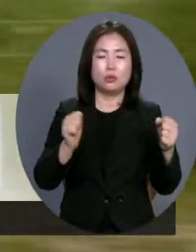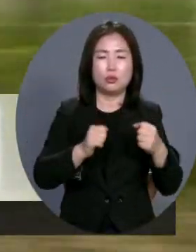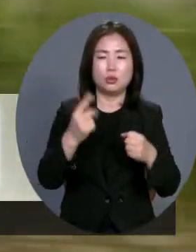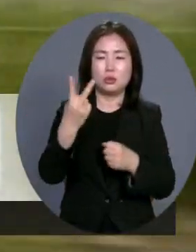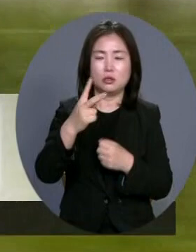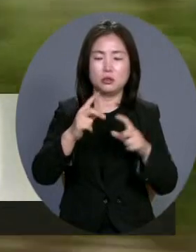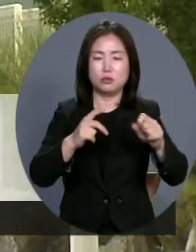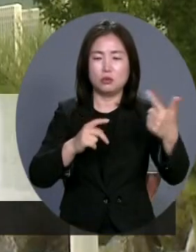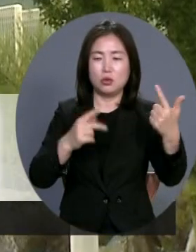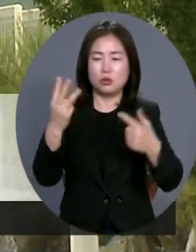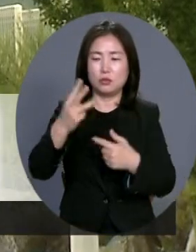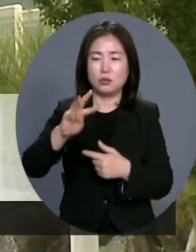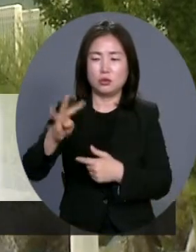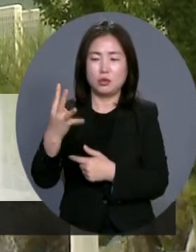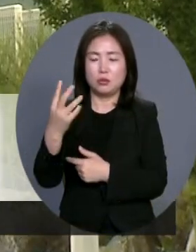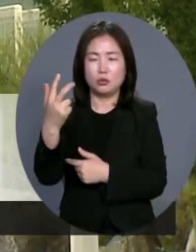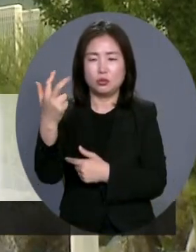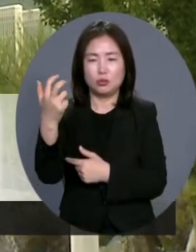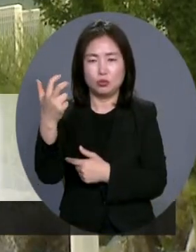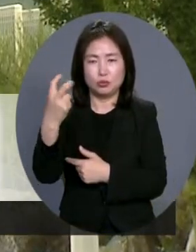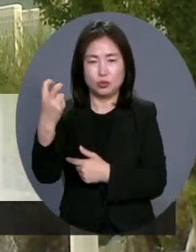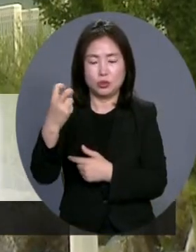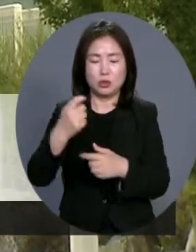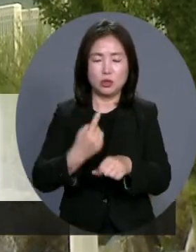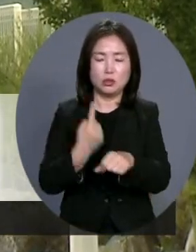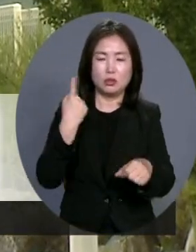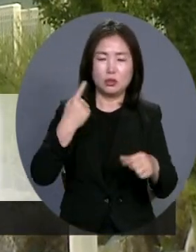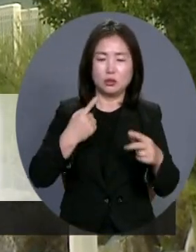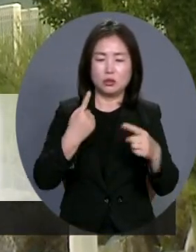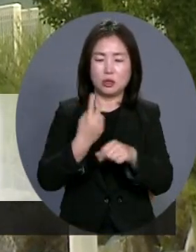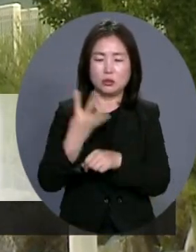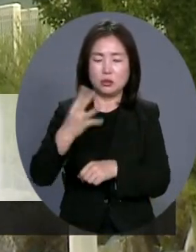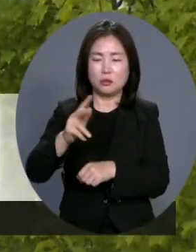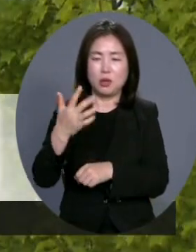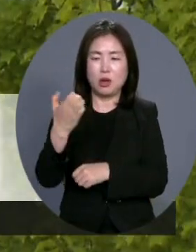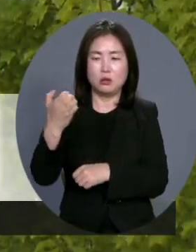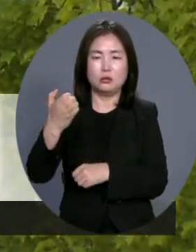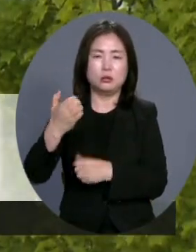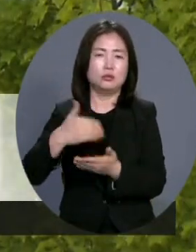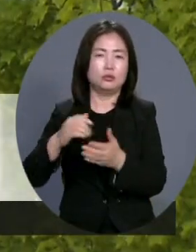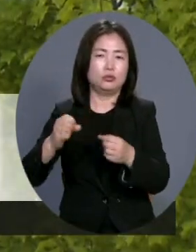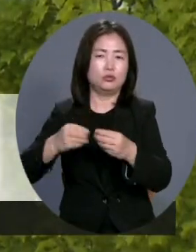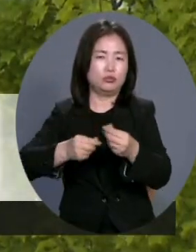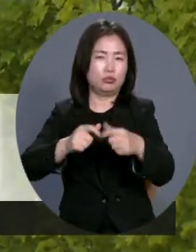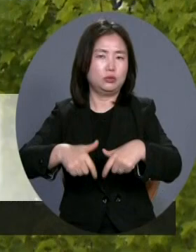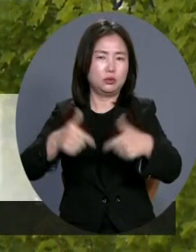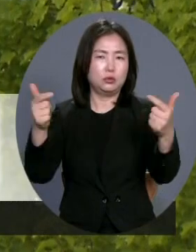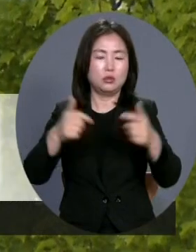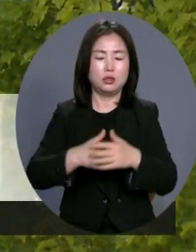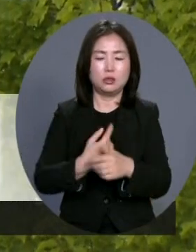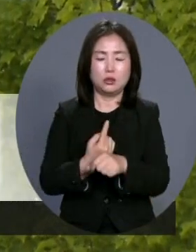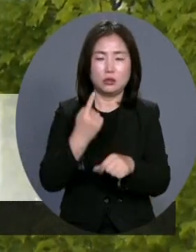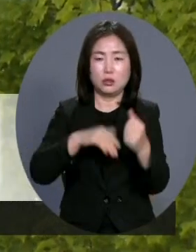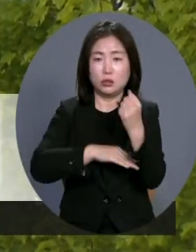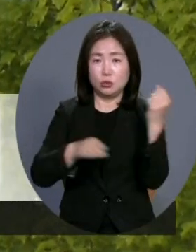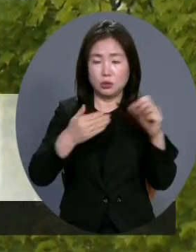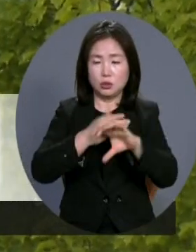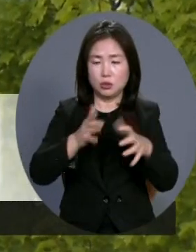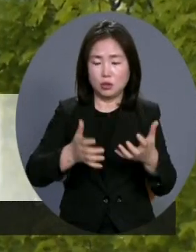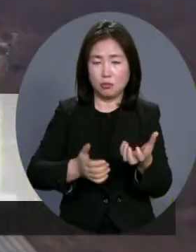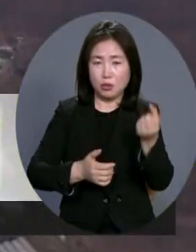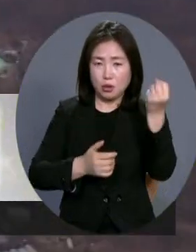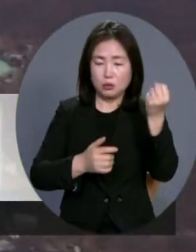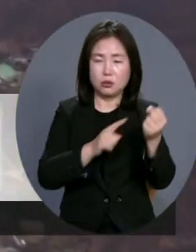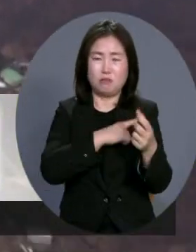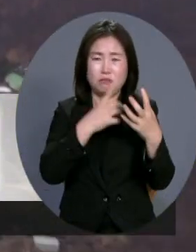2016년 342 필지에서 지난해 4,700 아 필지로 늘었습니다 지난해 기준 외국인 소유